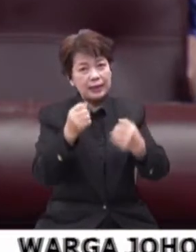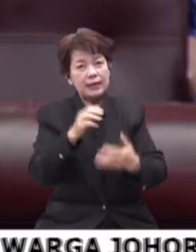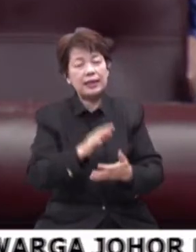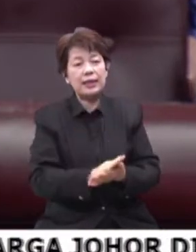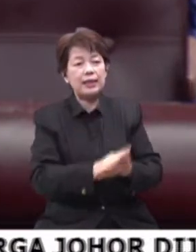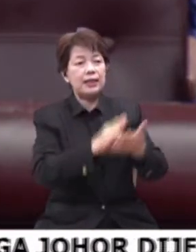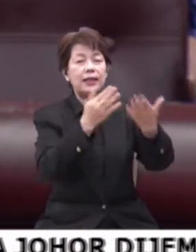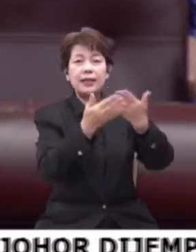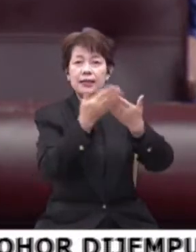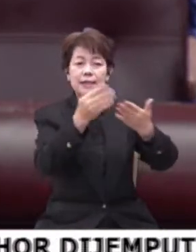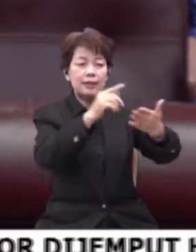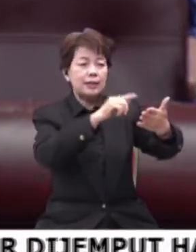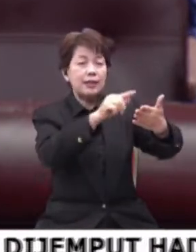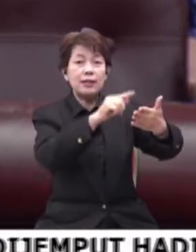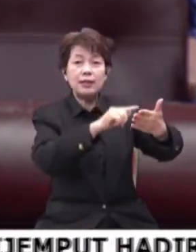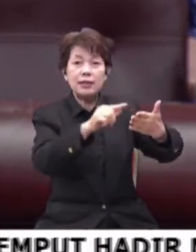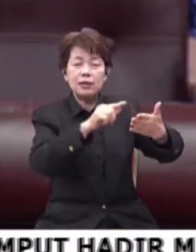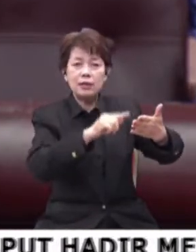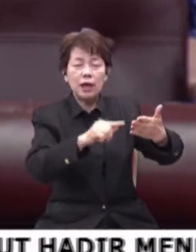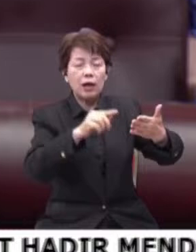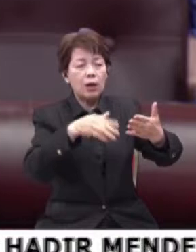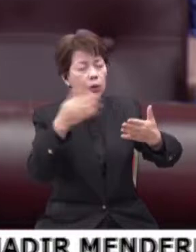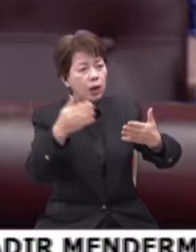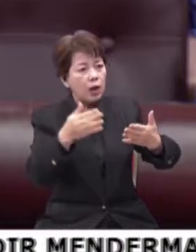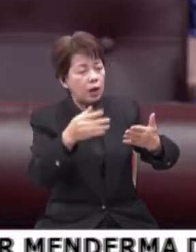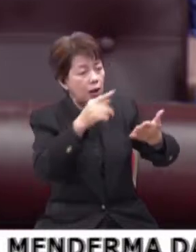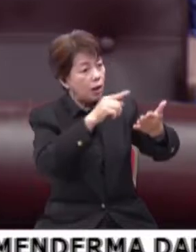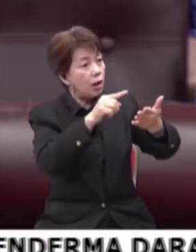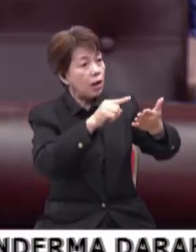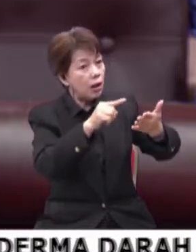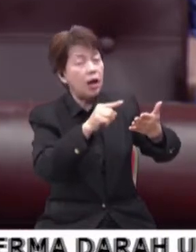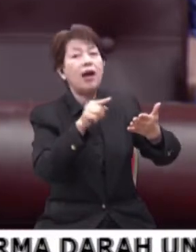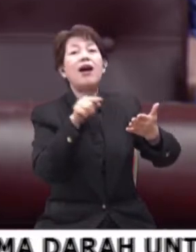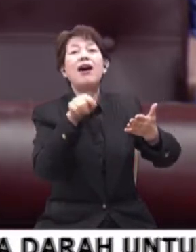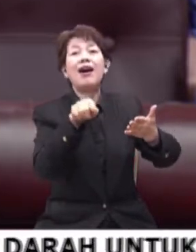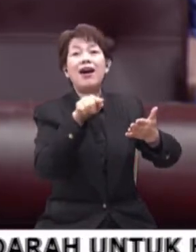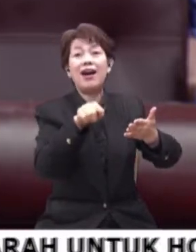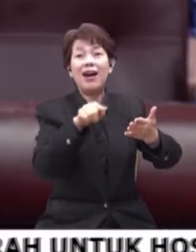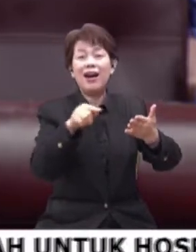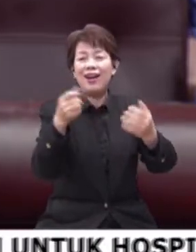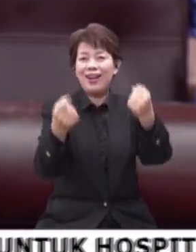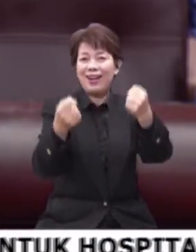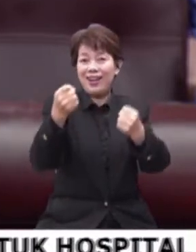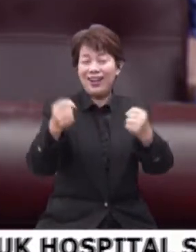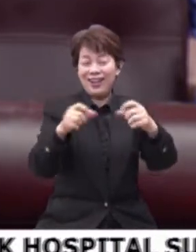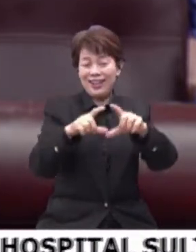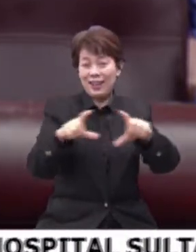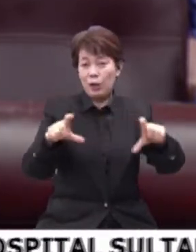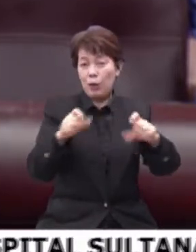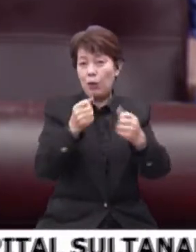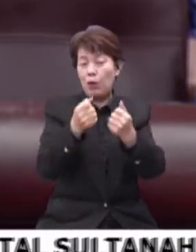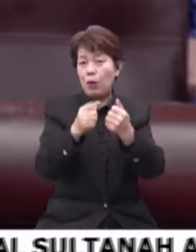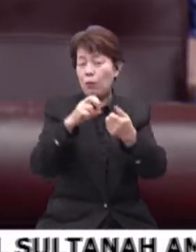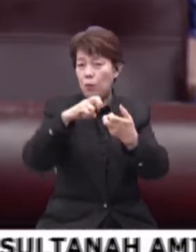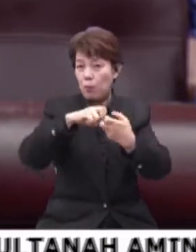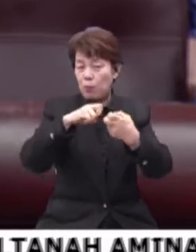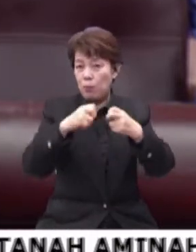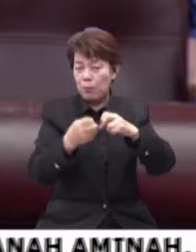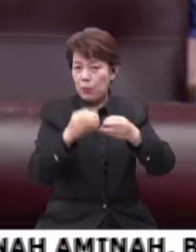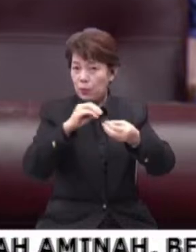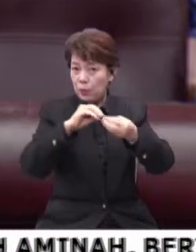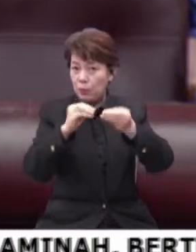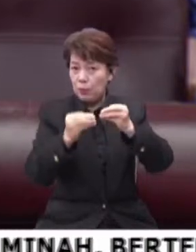dari luar pun dapat kita tahu dari Nambo itu sendiri bahwa ia adalah yang genuin ataupun tidak ini dalam